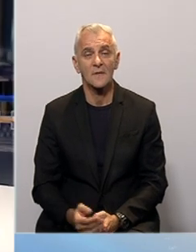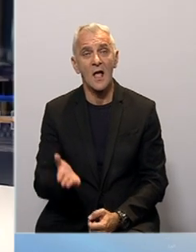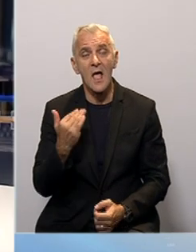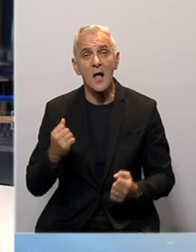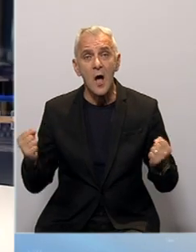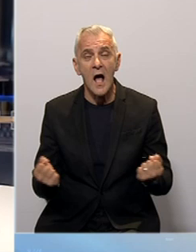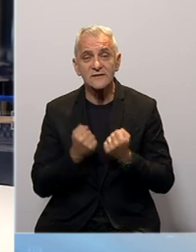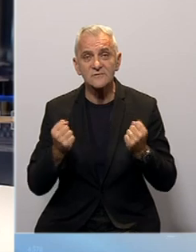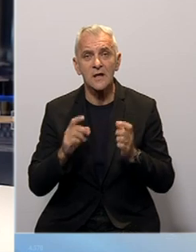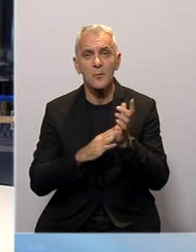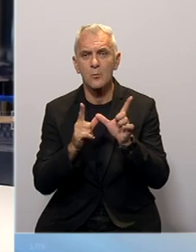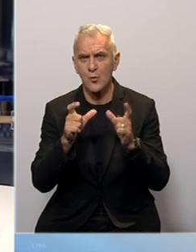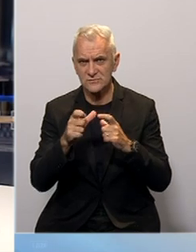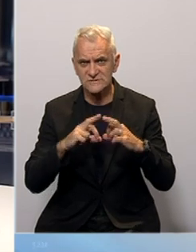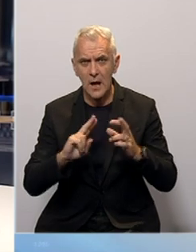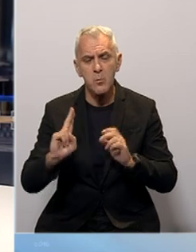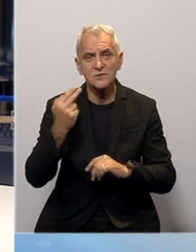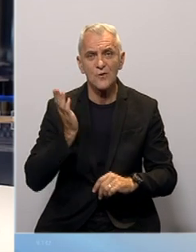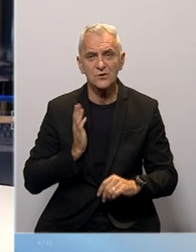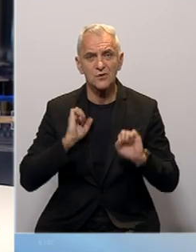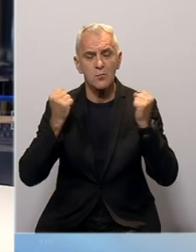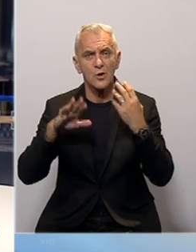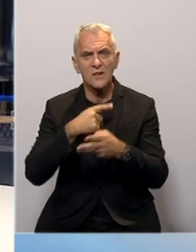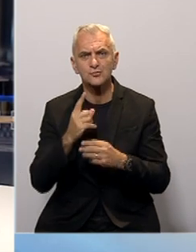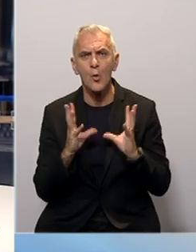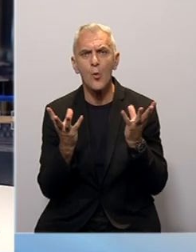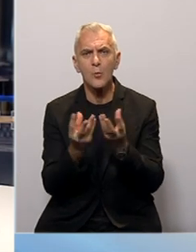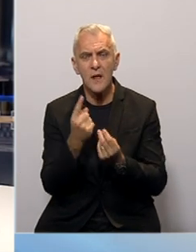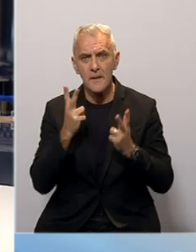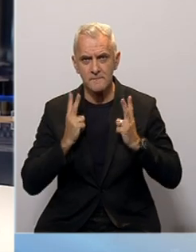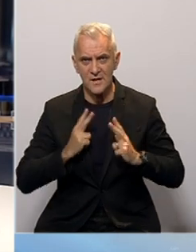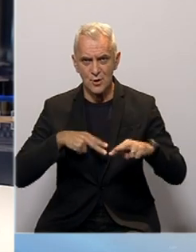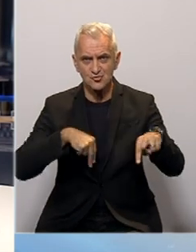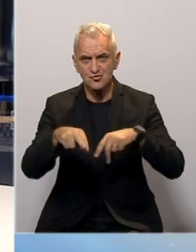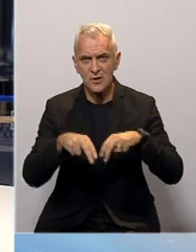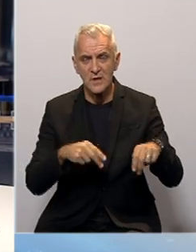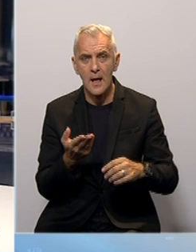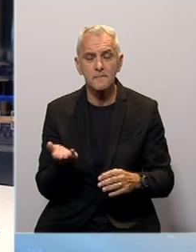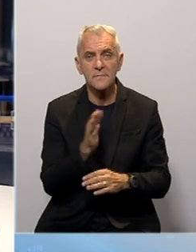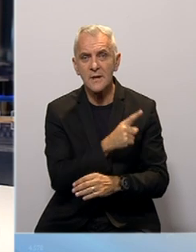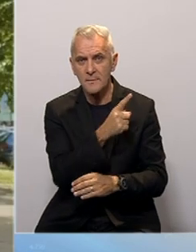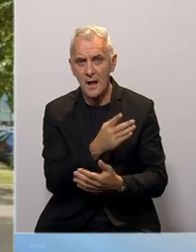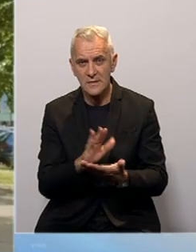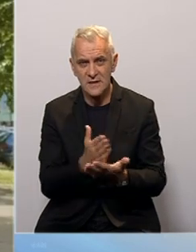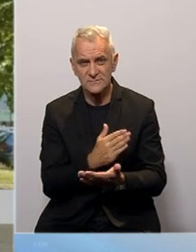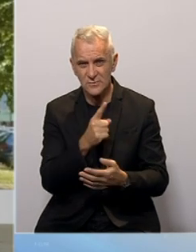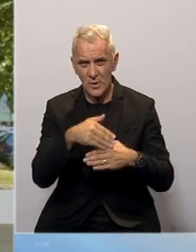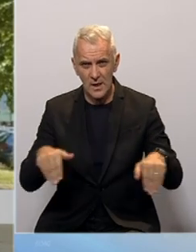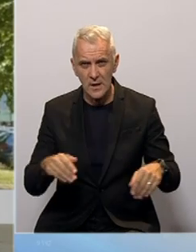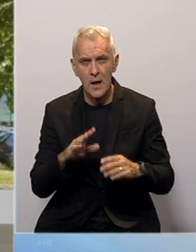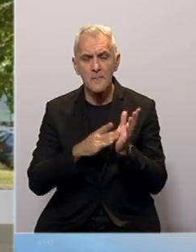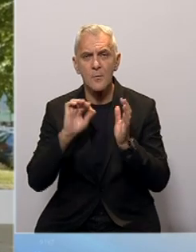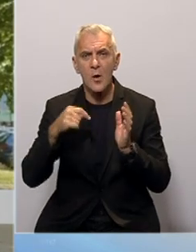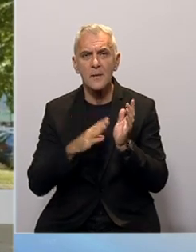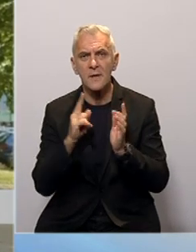Iako je aktivista Sanin Musa pozvao građane na protestno okupljanje i mirnu šetnju prema entitetskoj liniji na Mojmilu kao kontraskup,